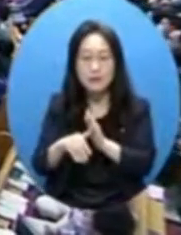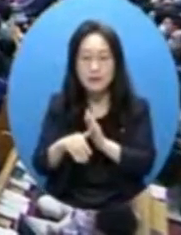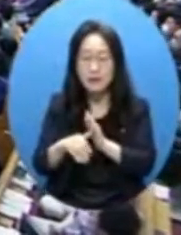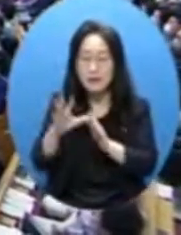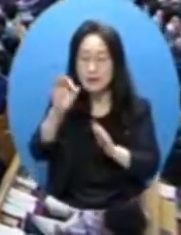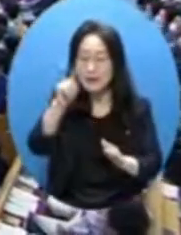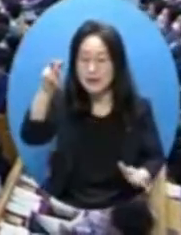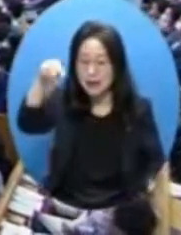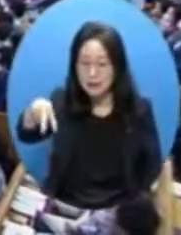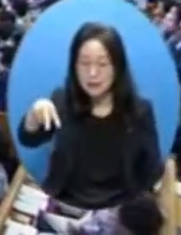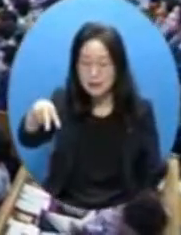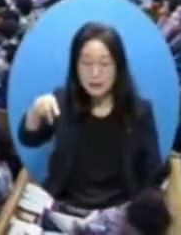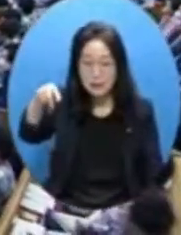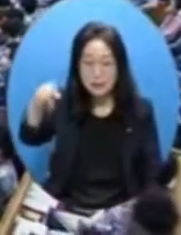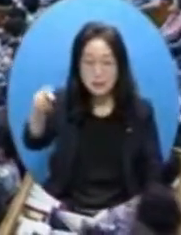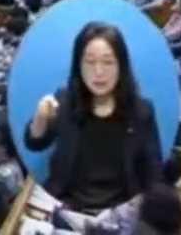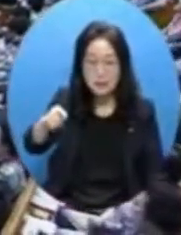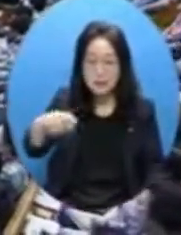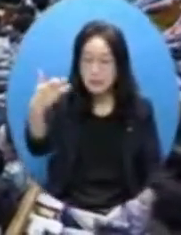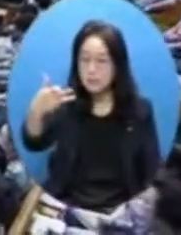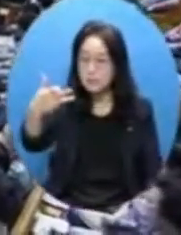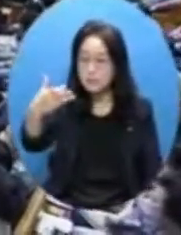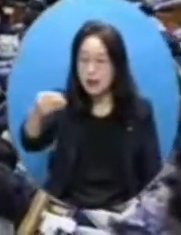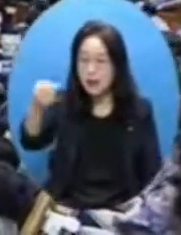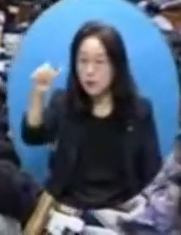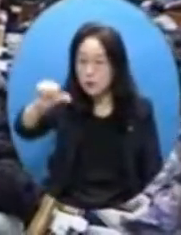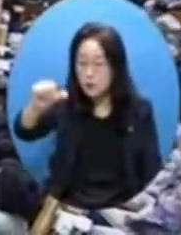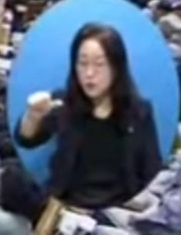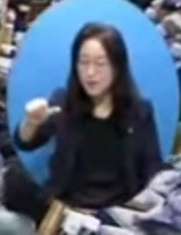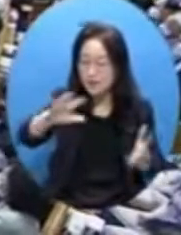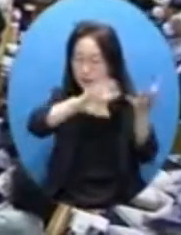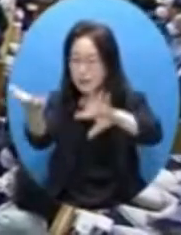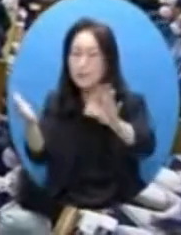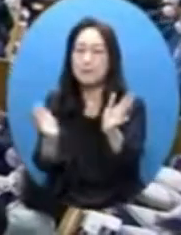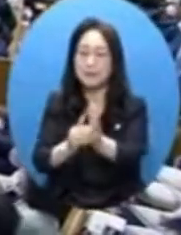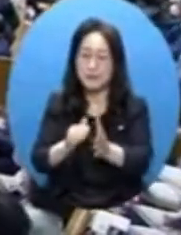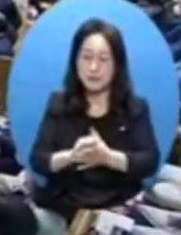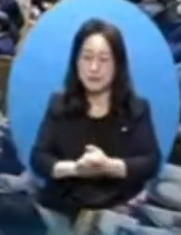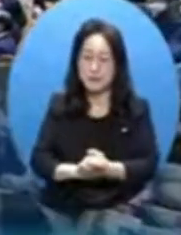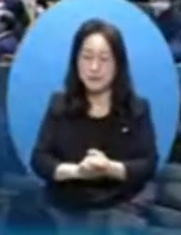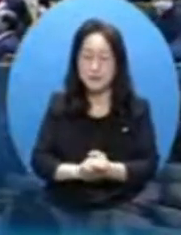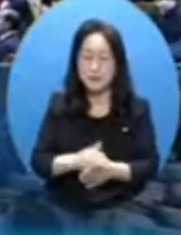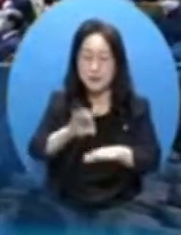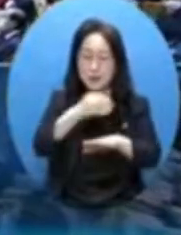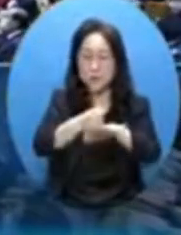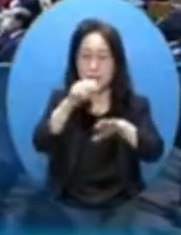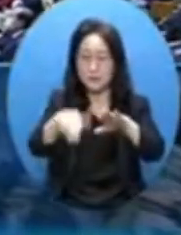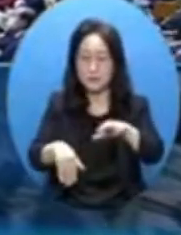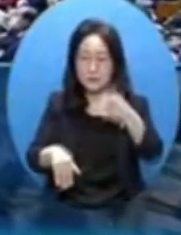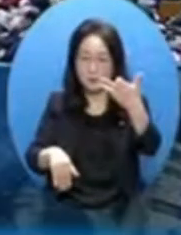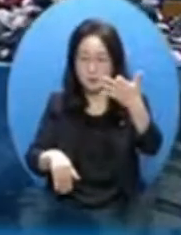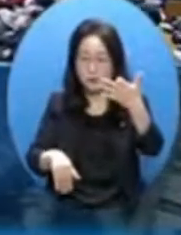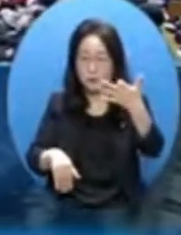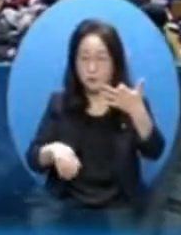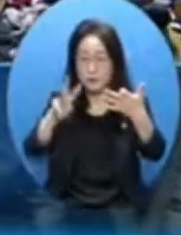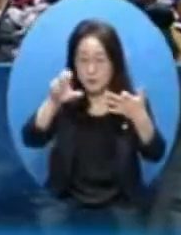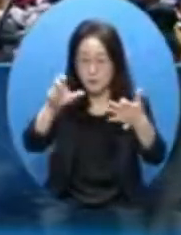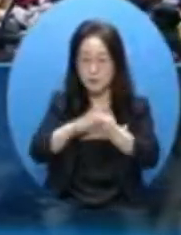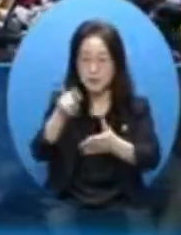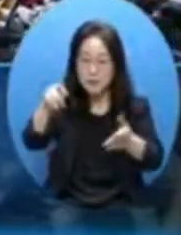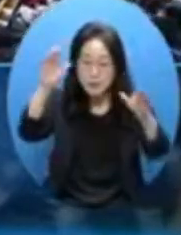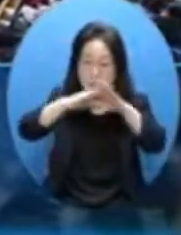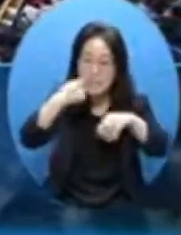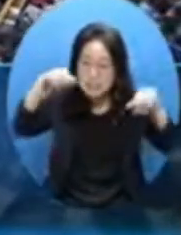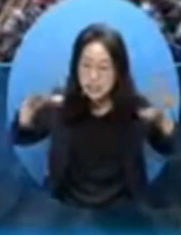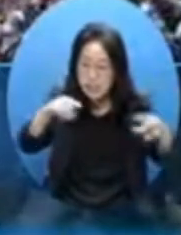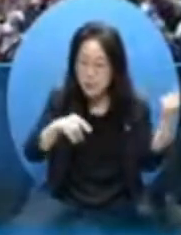아수르 대군 18만 5천 명을 하나님 몰살시켜 버렸습니다. 열왕기하 19장 35절입니다. 이 밤에 야훼 사자가 나와서